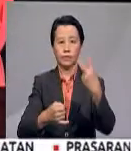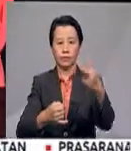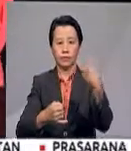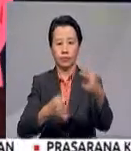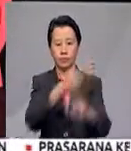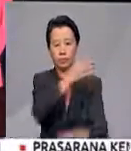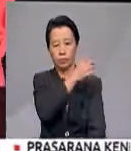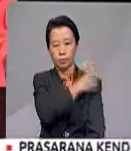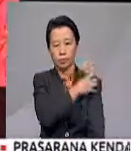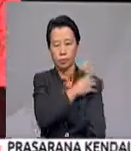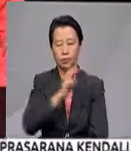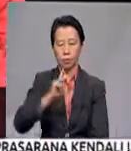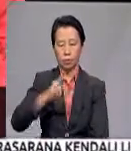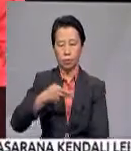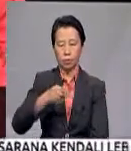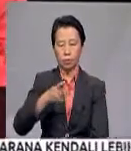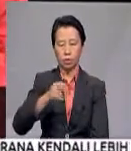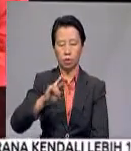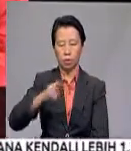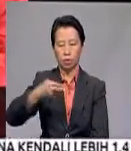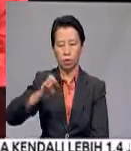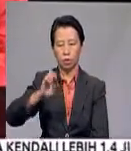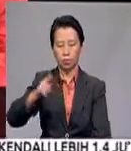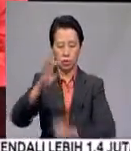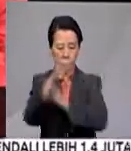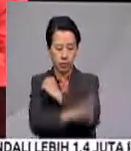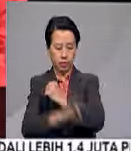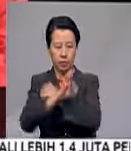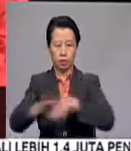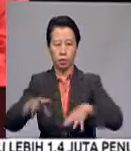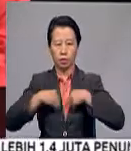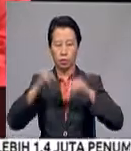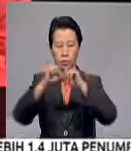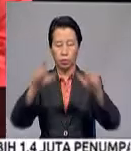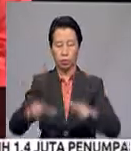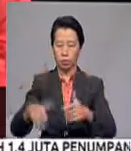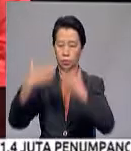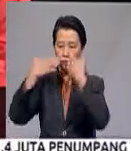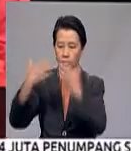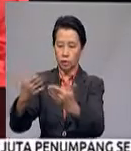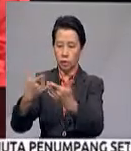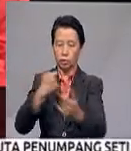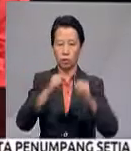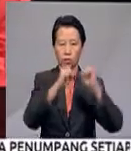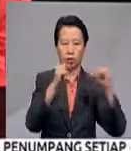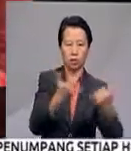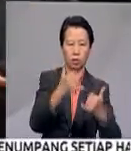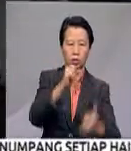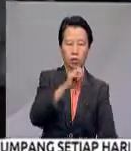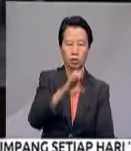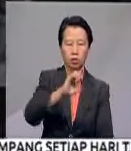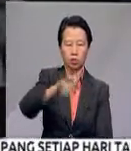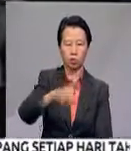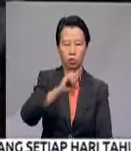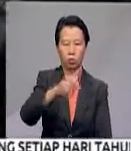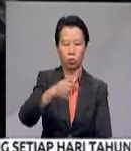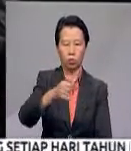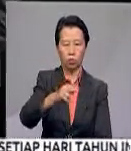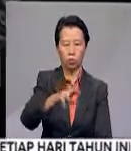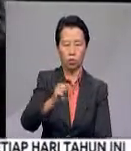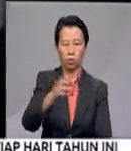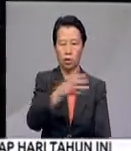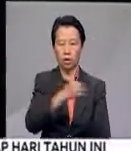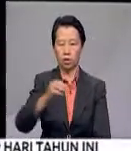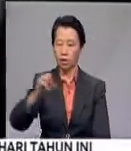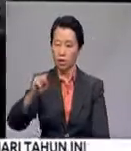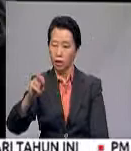pegawai penguatkuasa KPDNHEP Negeri 9 menerima sijil penghargaan daripada syarikat SC Johnson & Son Sdn Bhd.